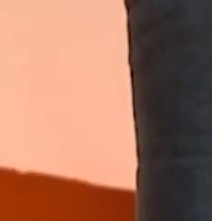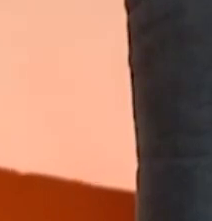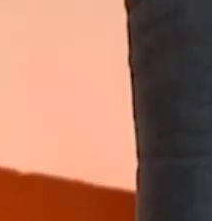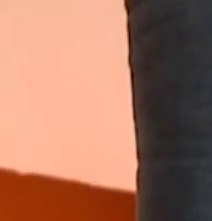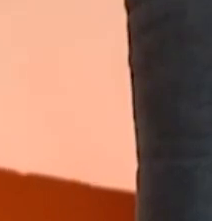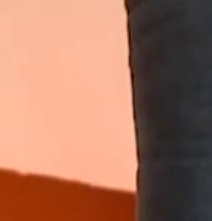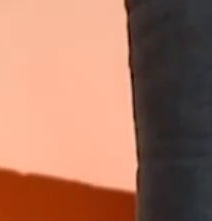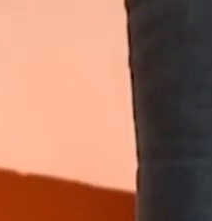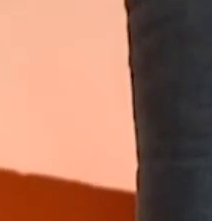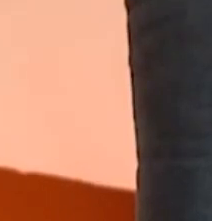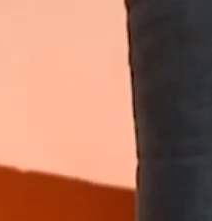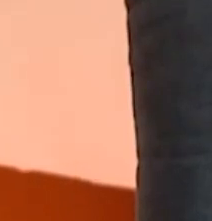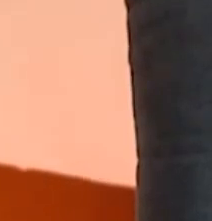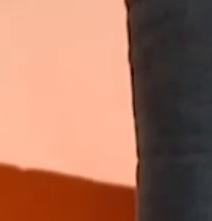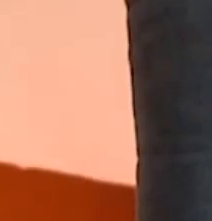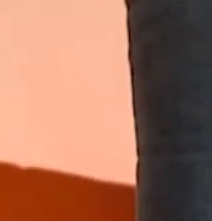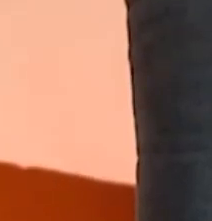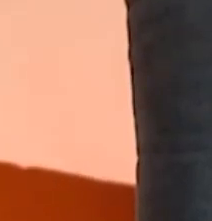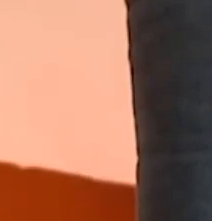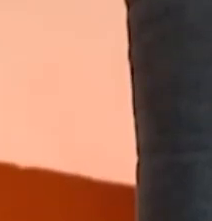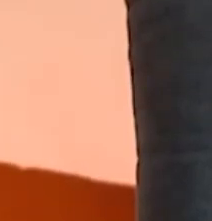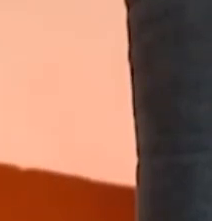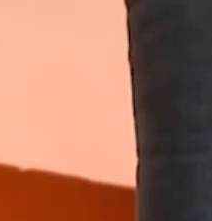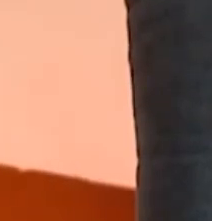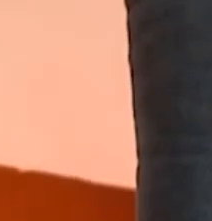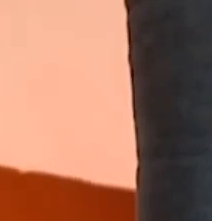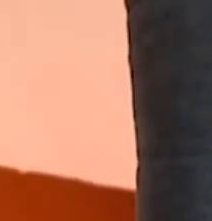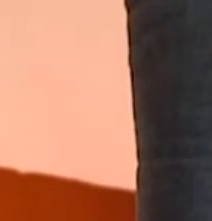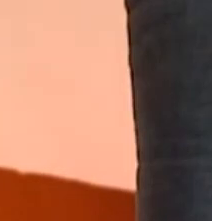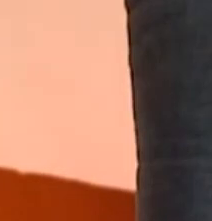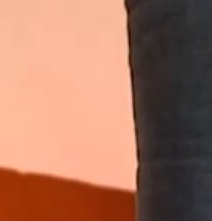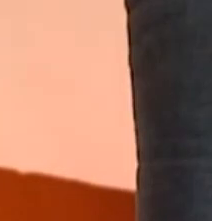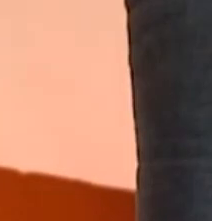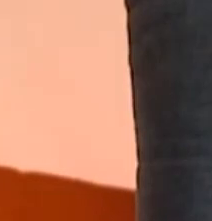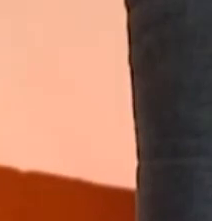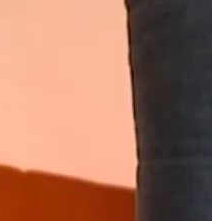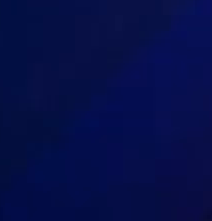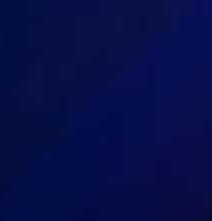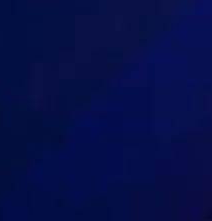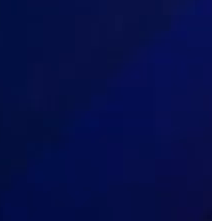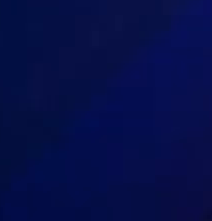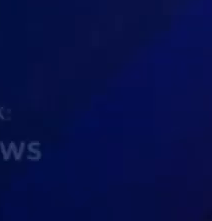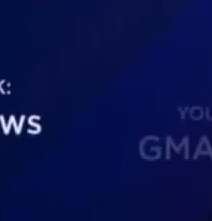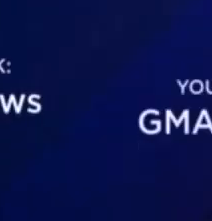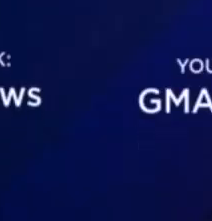maaari kaming masubaybayan sa GMA Pinoy TV at www.gmanews.tv.